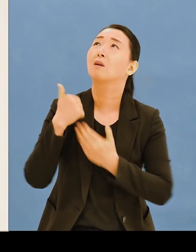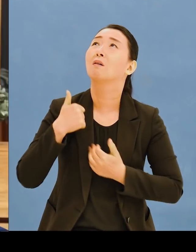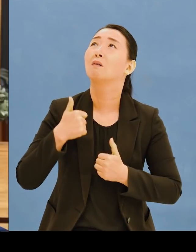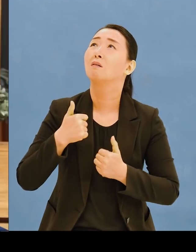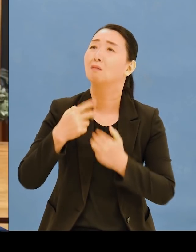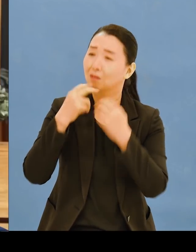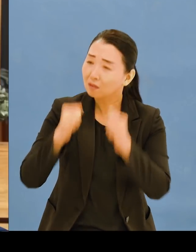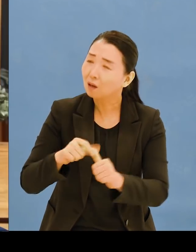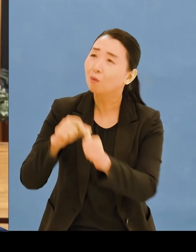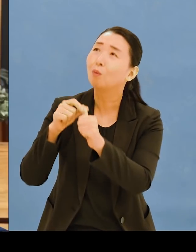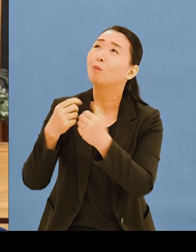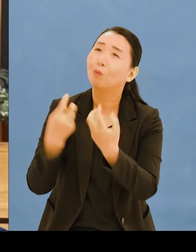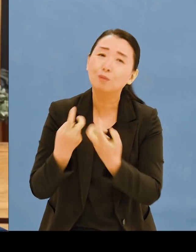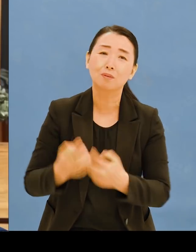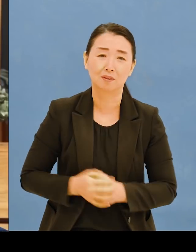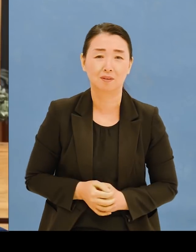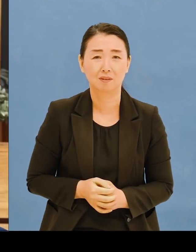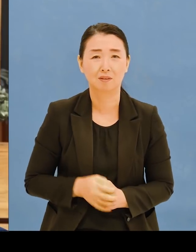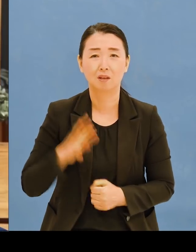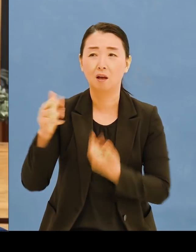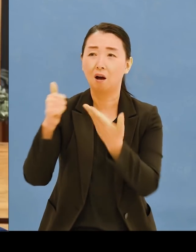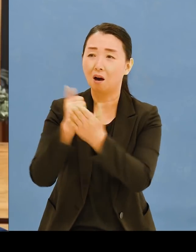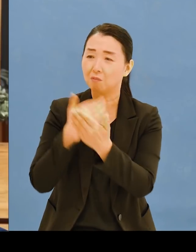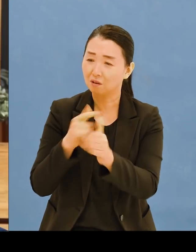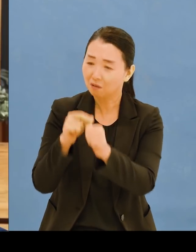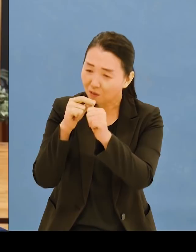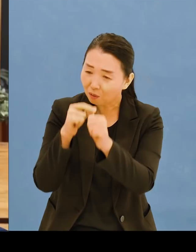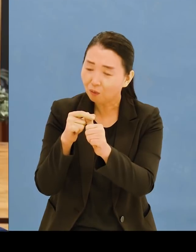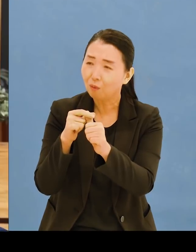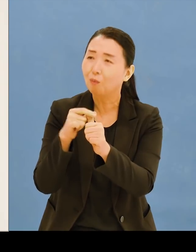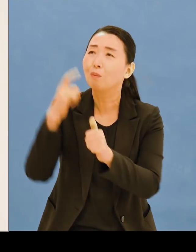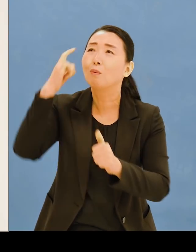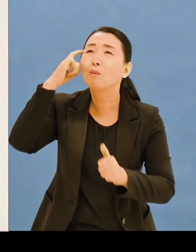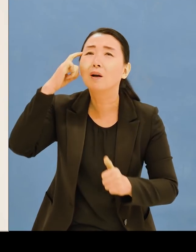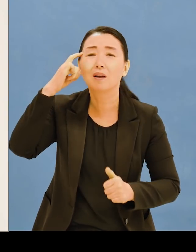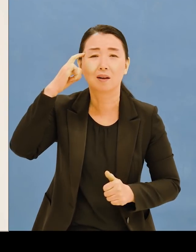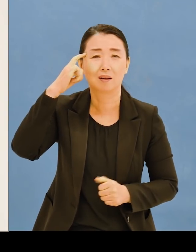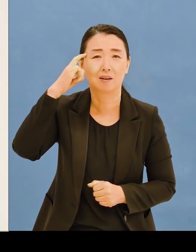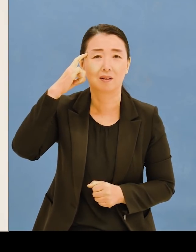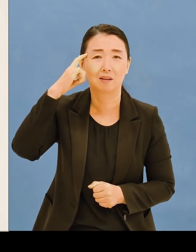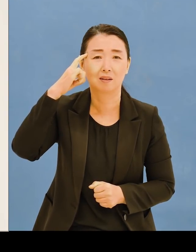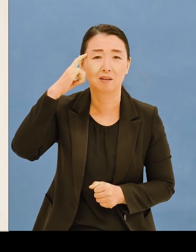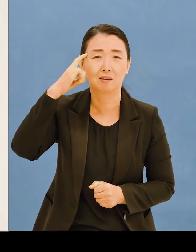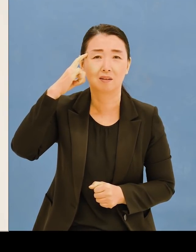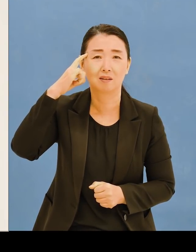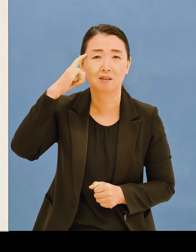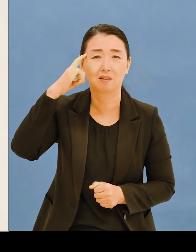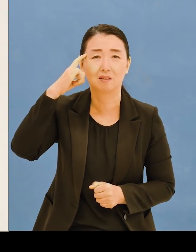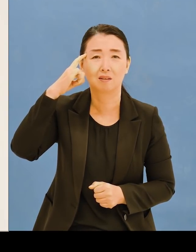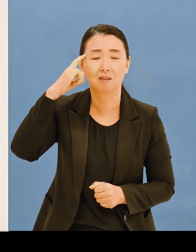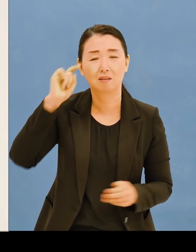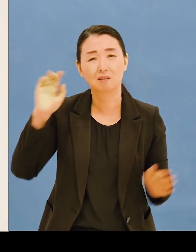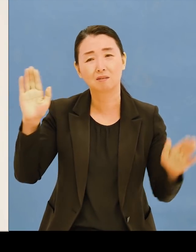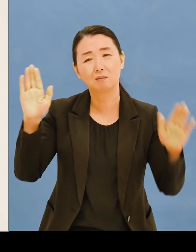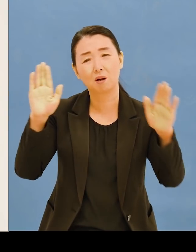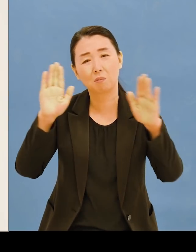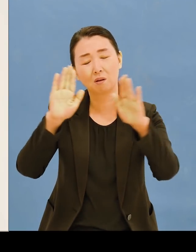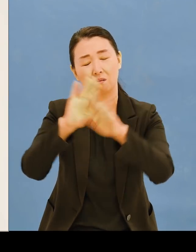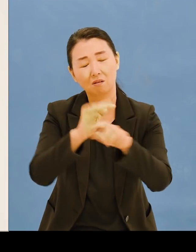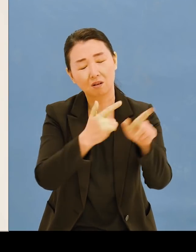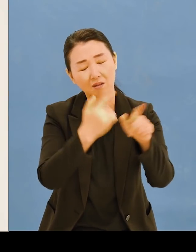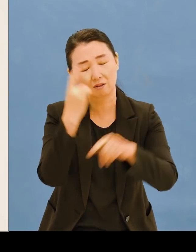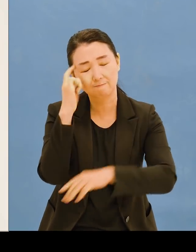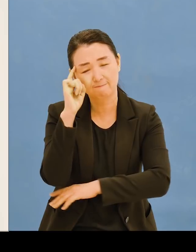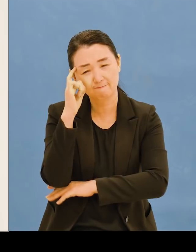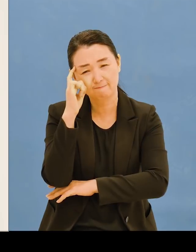나를 살리셨어? 근데 하나님께서 왜 나를 살리셨을까? 그런 그 밤에 그런 의문들이 참 많이